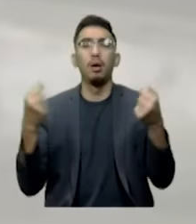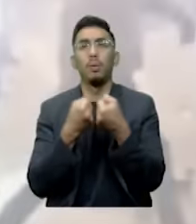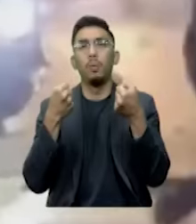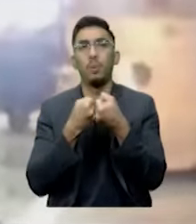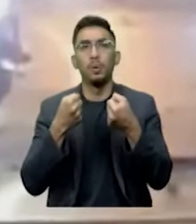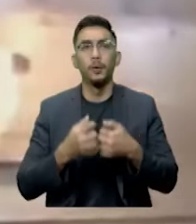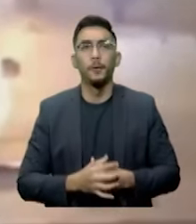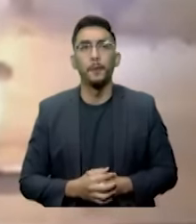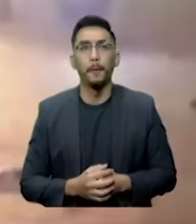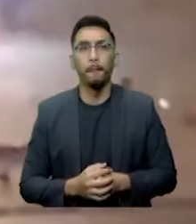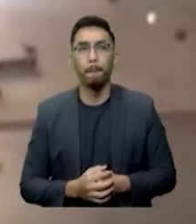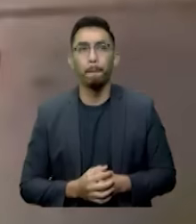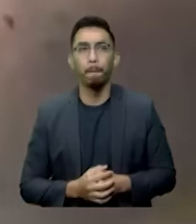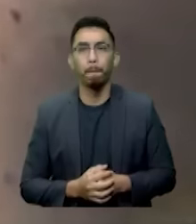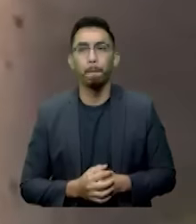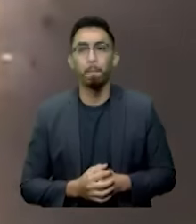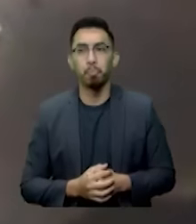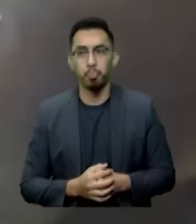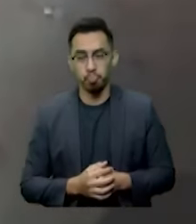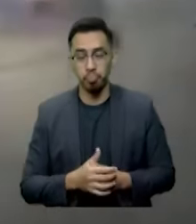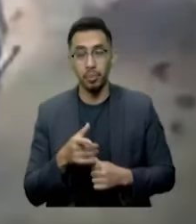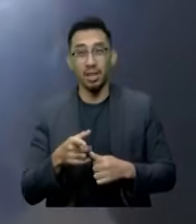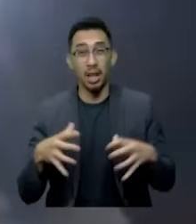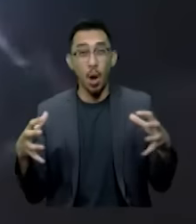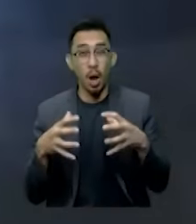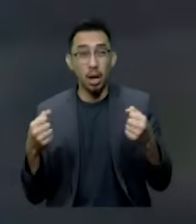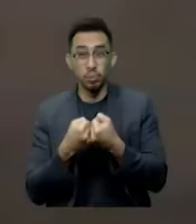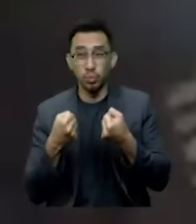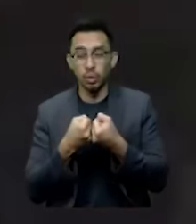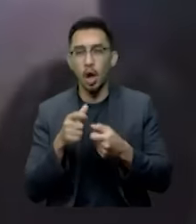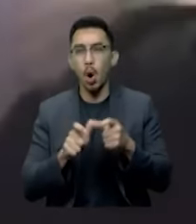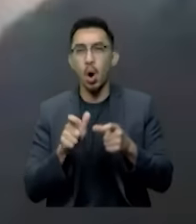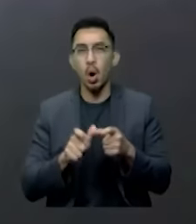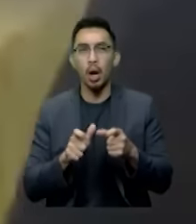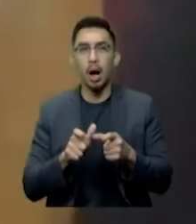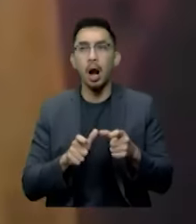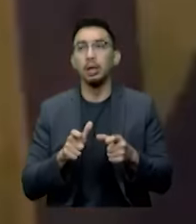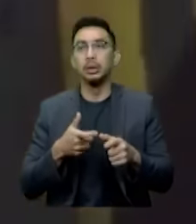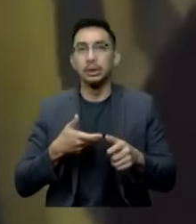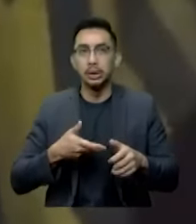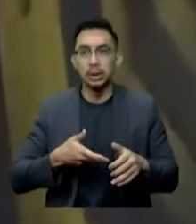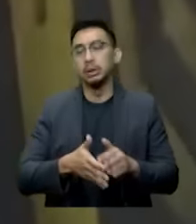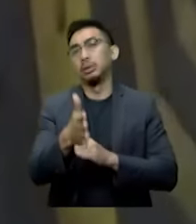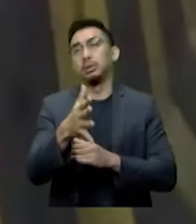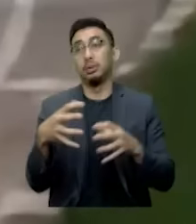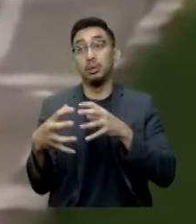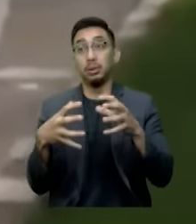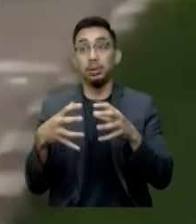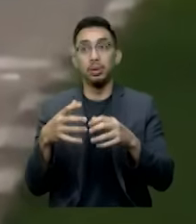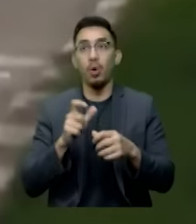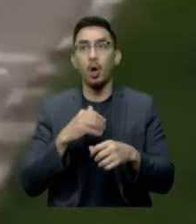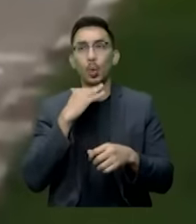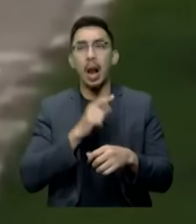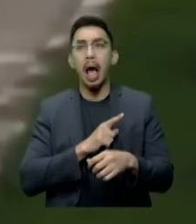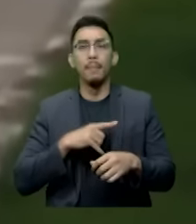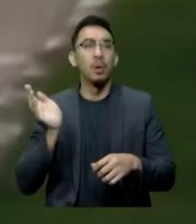petasan. Karena aksi tawuran tak kunjung mereda, puluhan pengendara nekat melintas di tengah tawuran yang masih berlangsung. Aksi tawuran